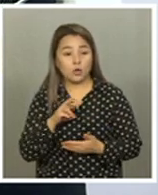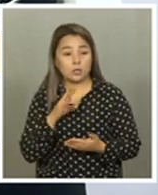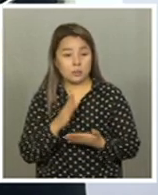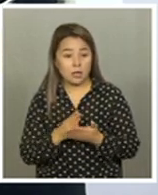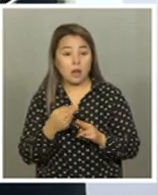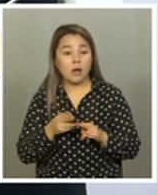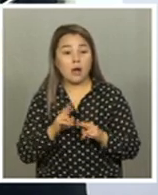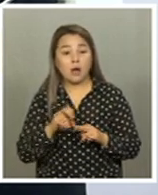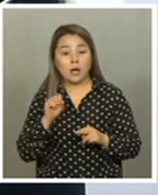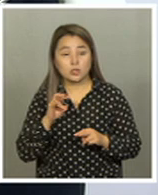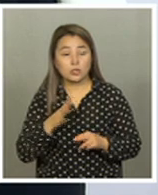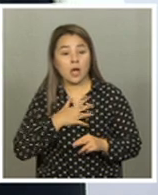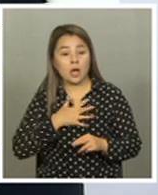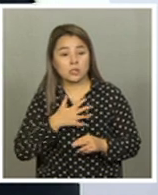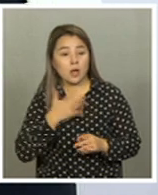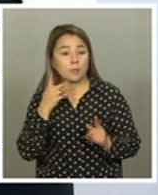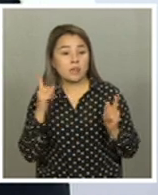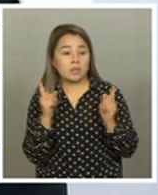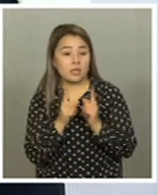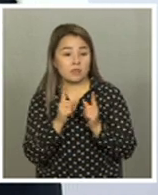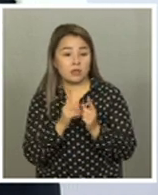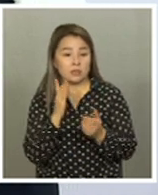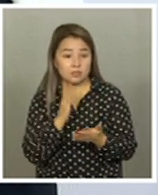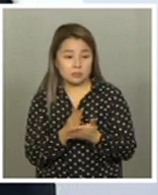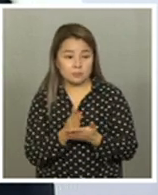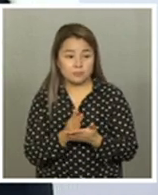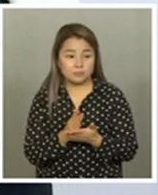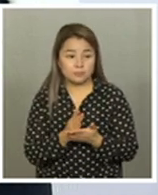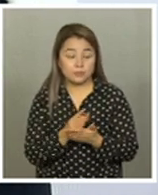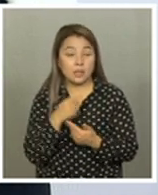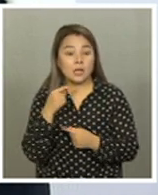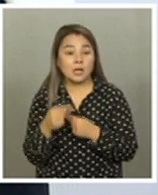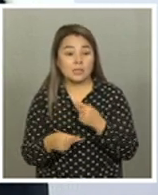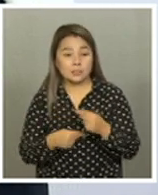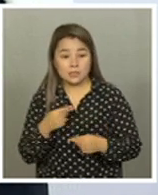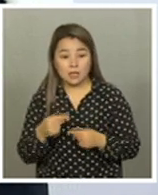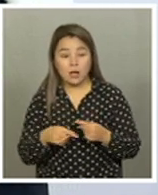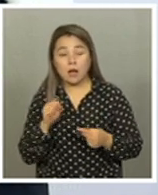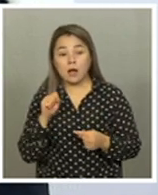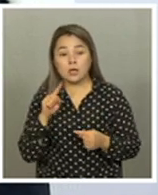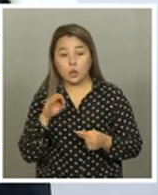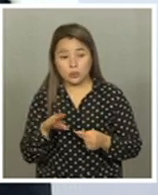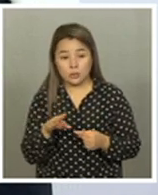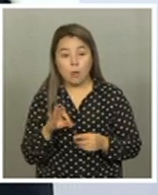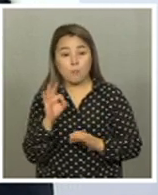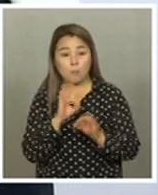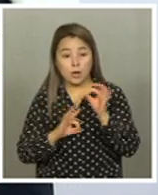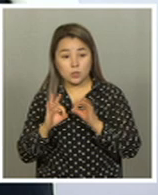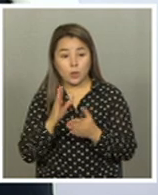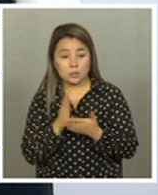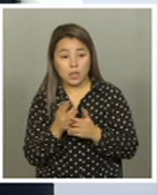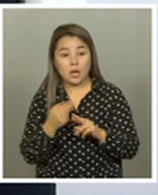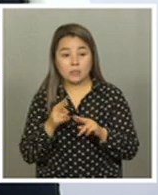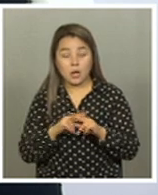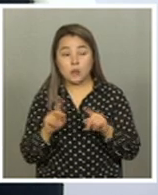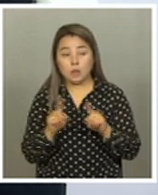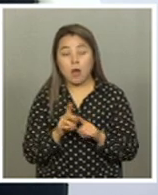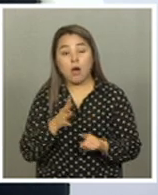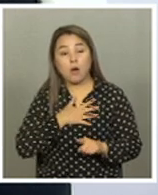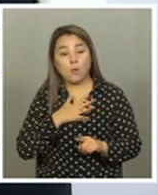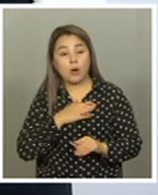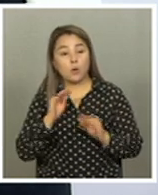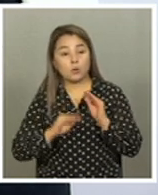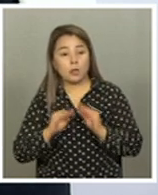ол атмосферада кездеседі. Келесі азот молекуласы ол ауаның құрамында